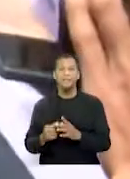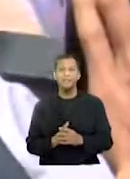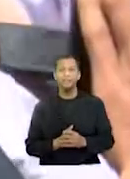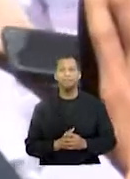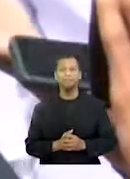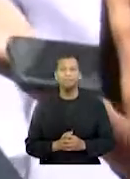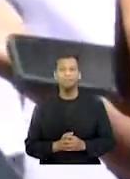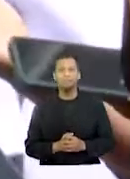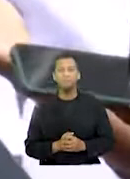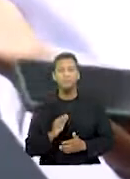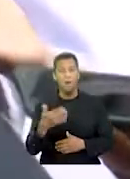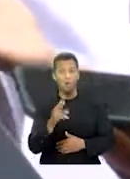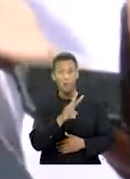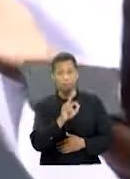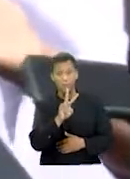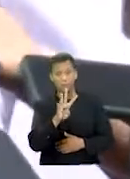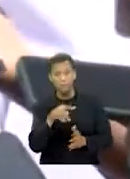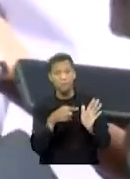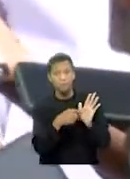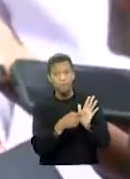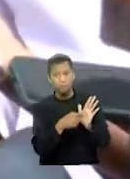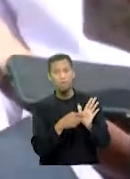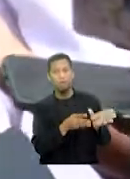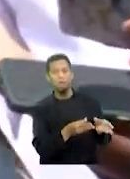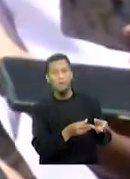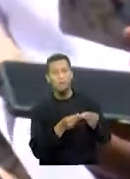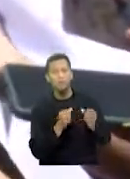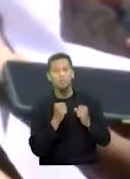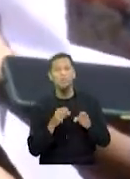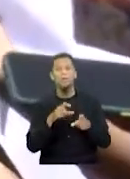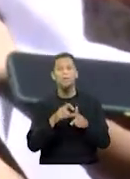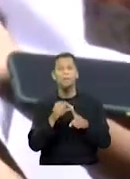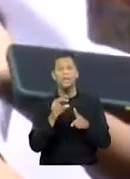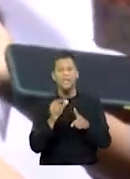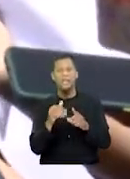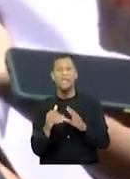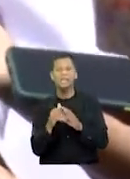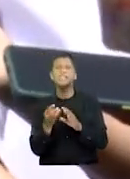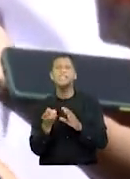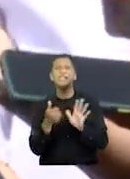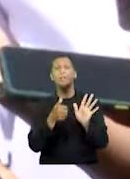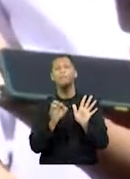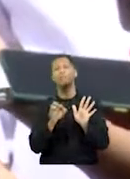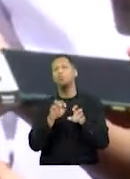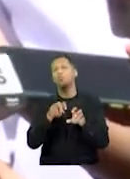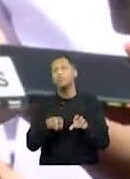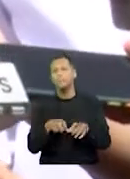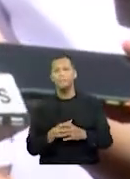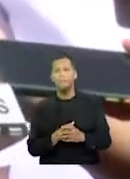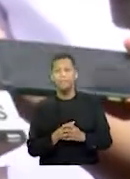Tahun 2024 memperoleh kursi DPR RI minimal 60 kursi. Jadi sudah double digit ya, jadi